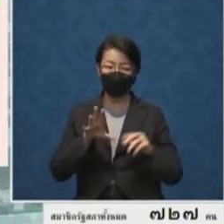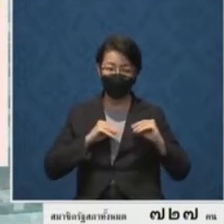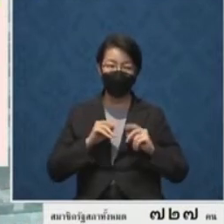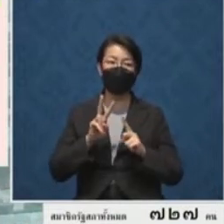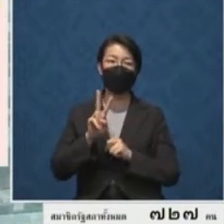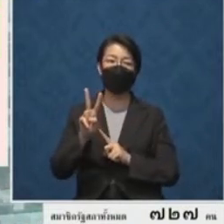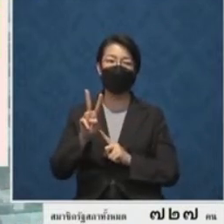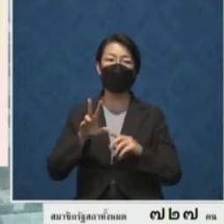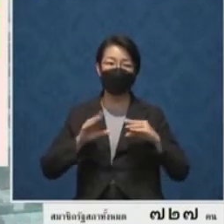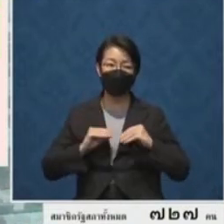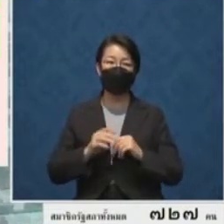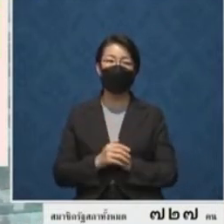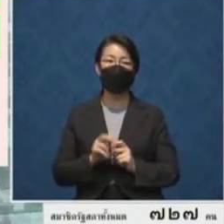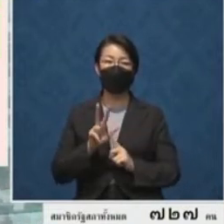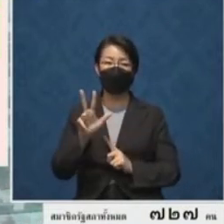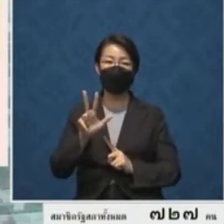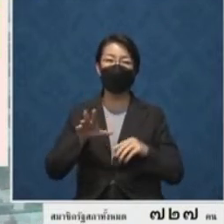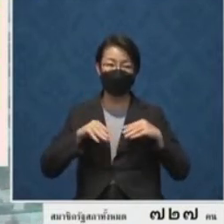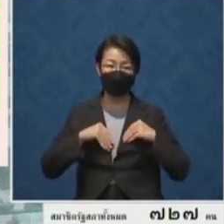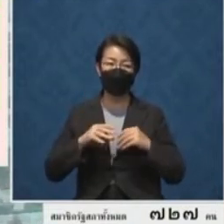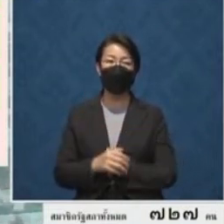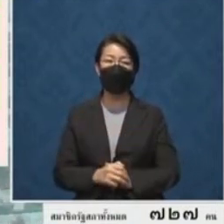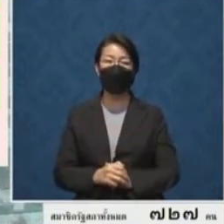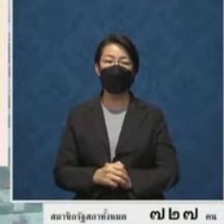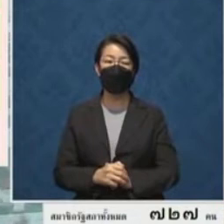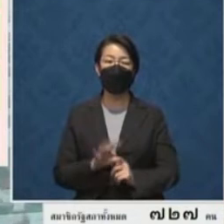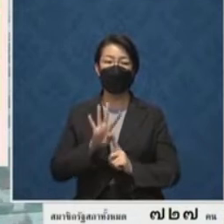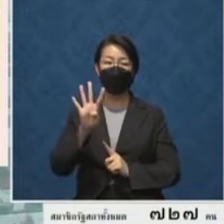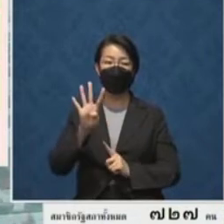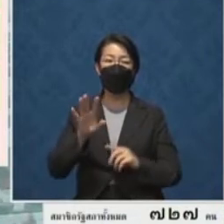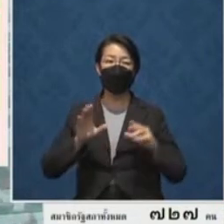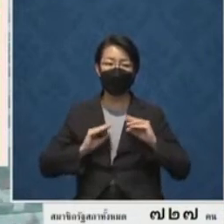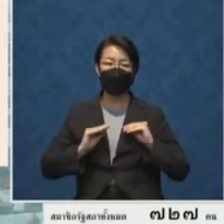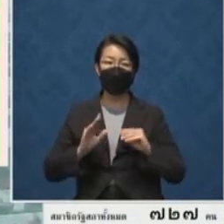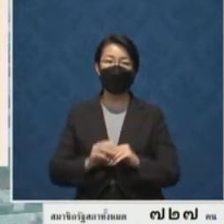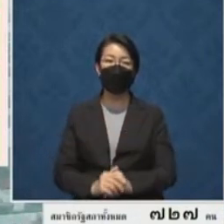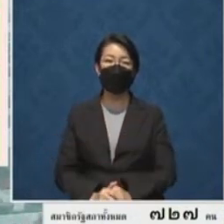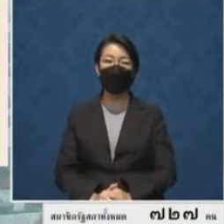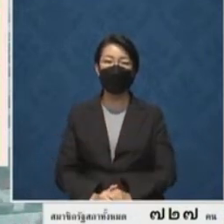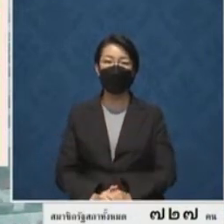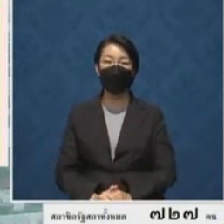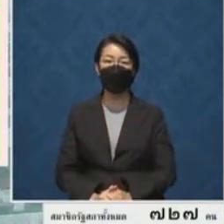การสามรับหลักการสี่รับหลักการ